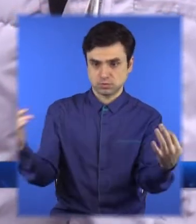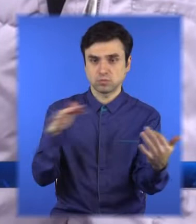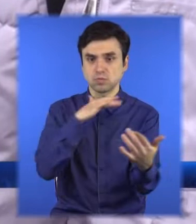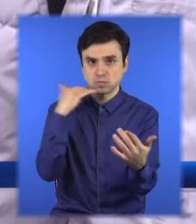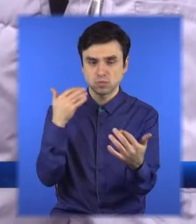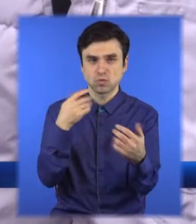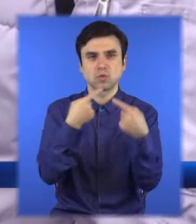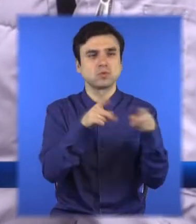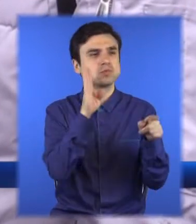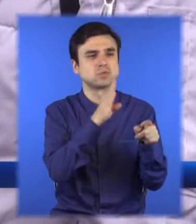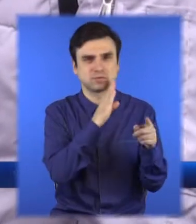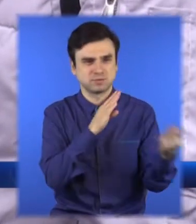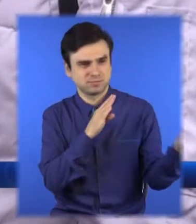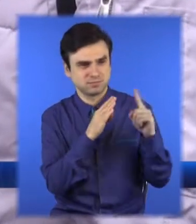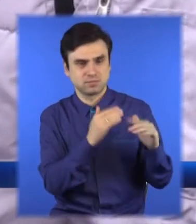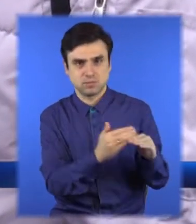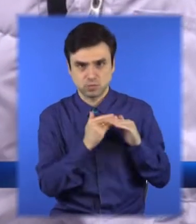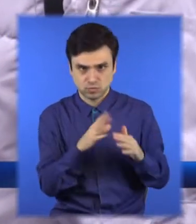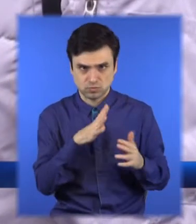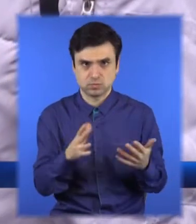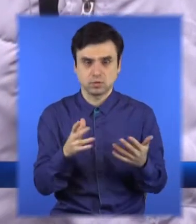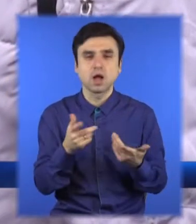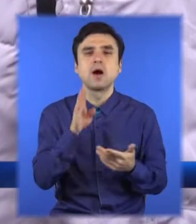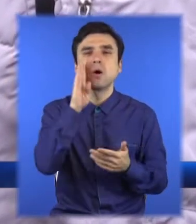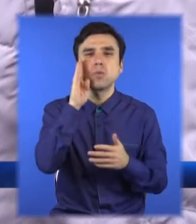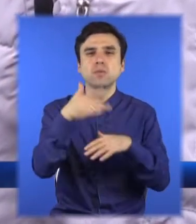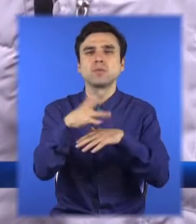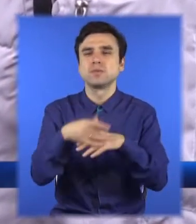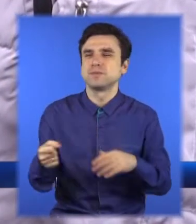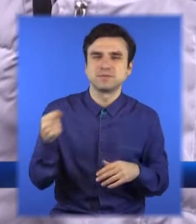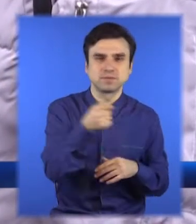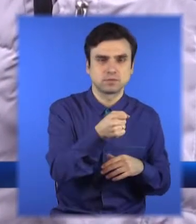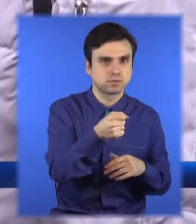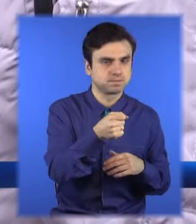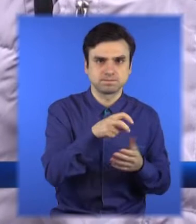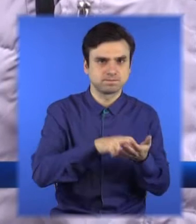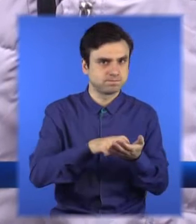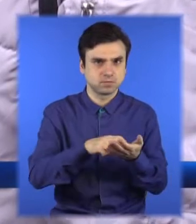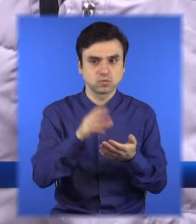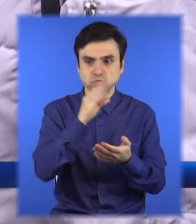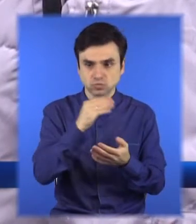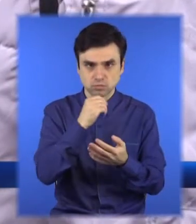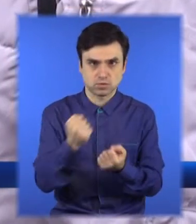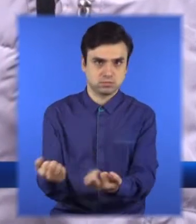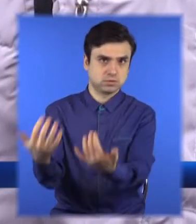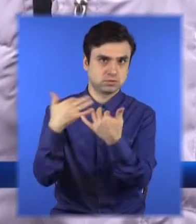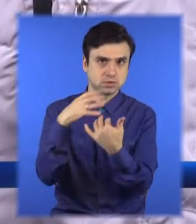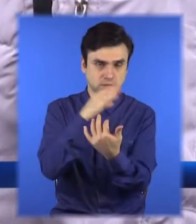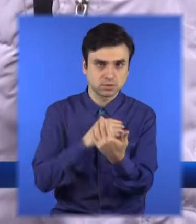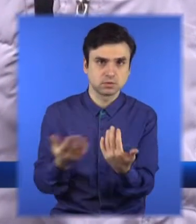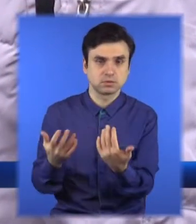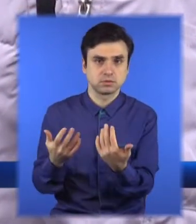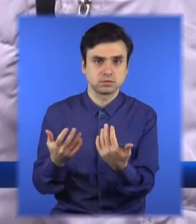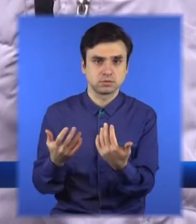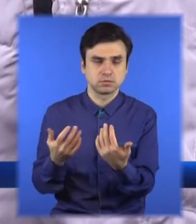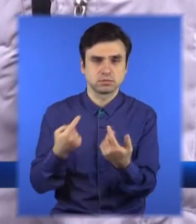утром тяжело, страшно виносити мусор, тому що собаки бросаються. Собаки бросаються, і